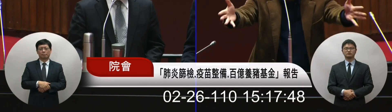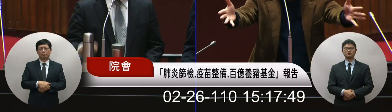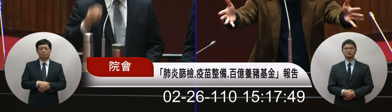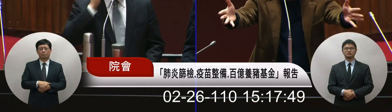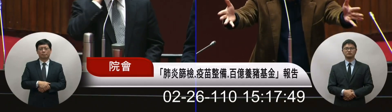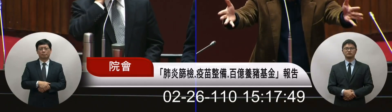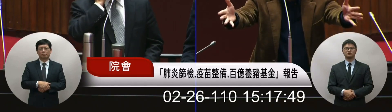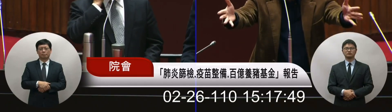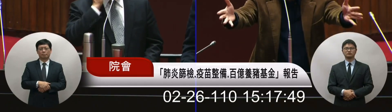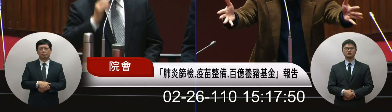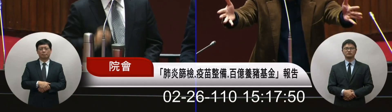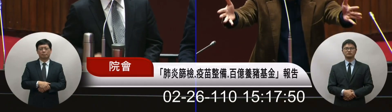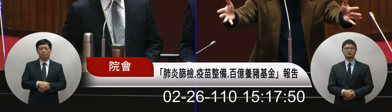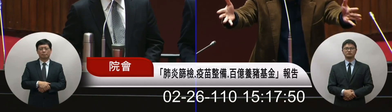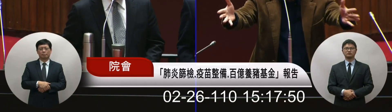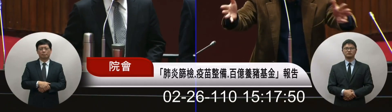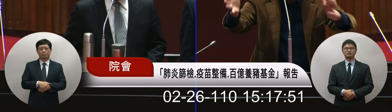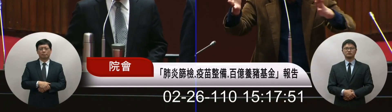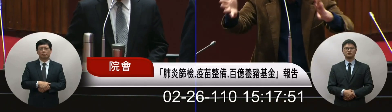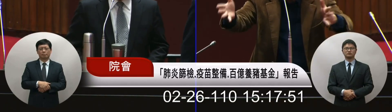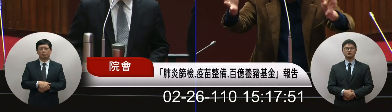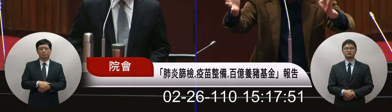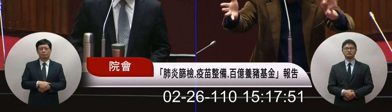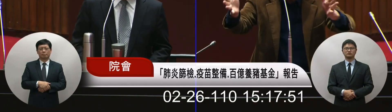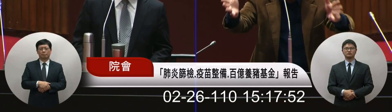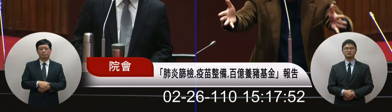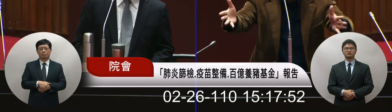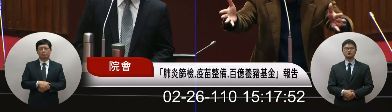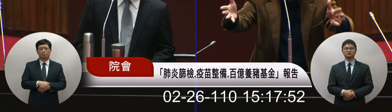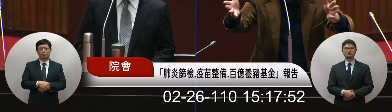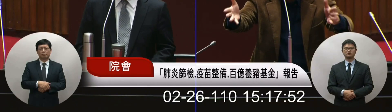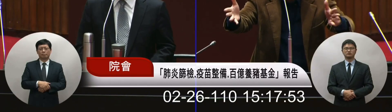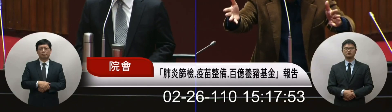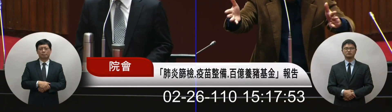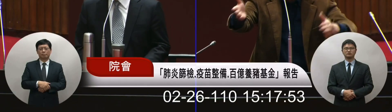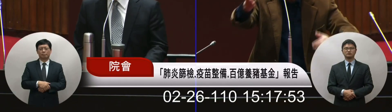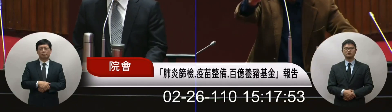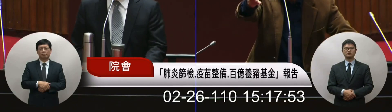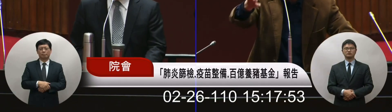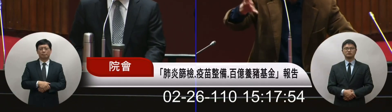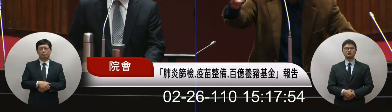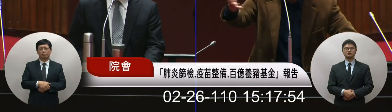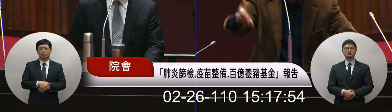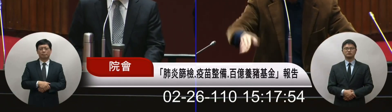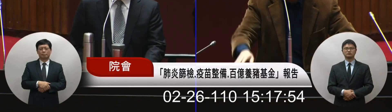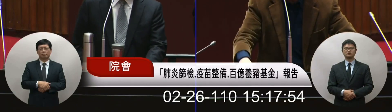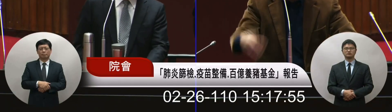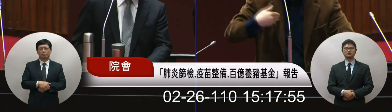如果说要鼓励，那有一点大家的信心不敢打。